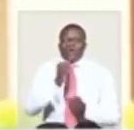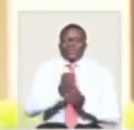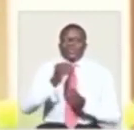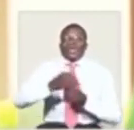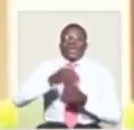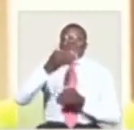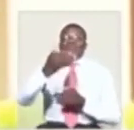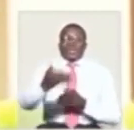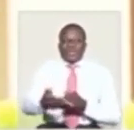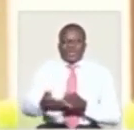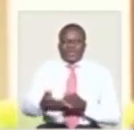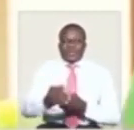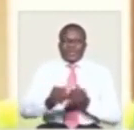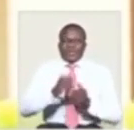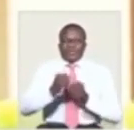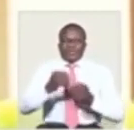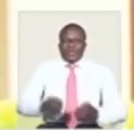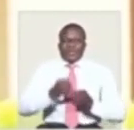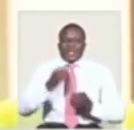aujourd'hui nous sommes en